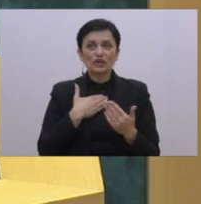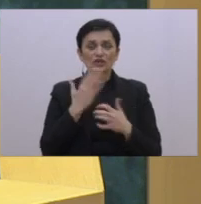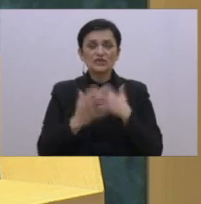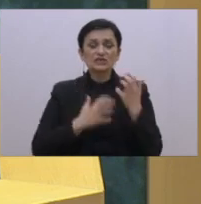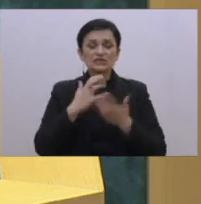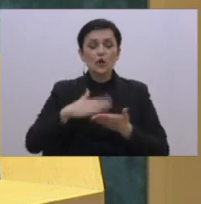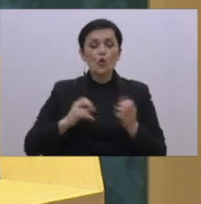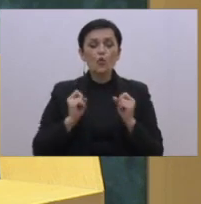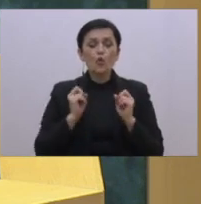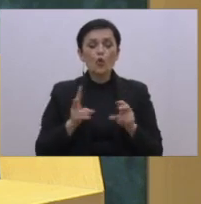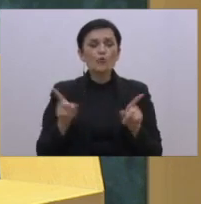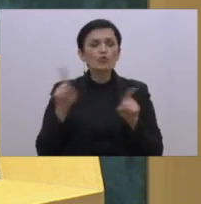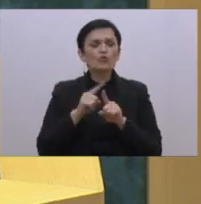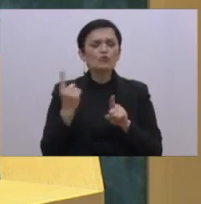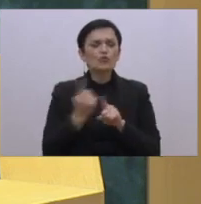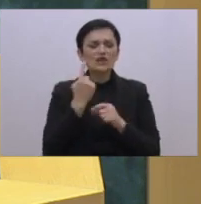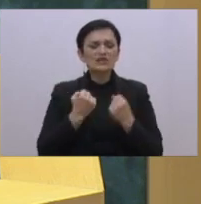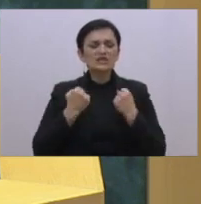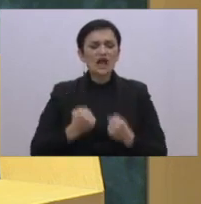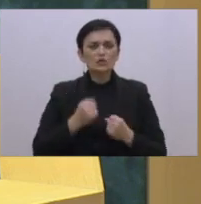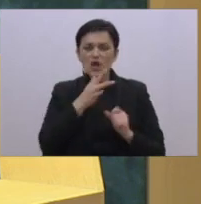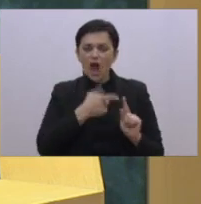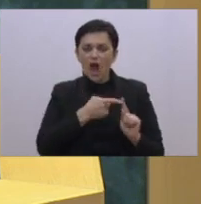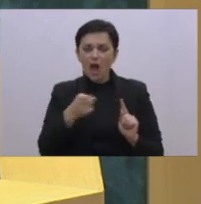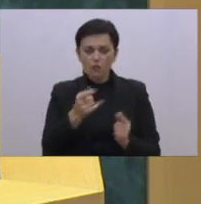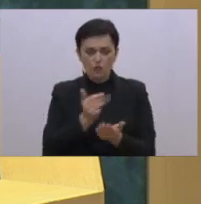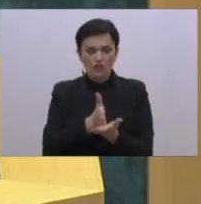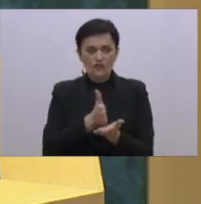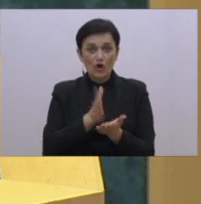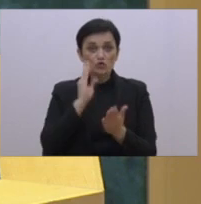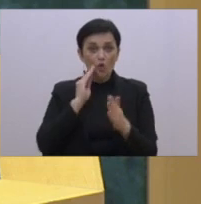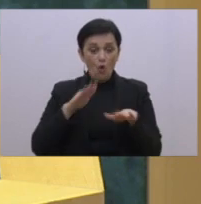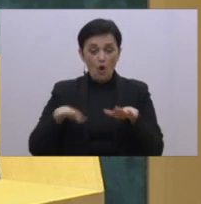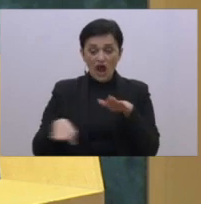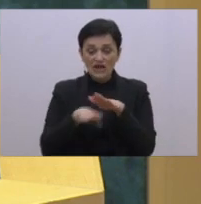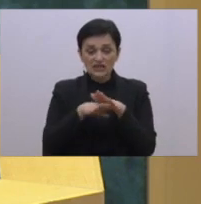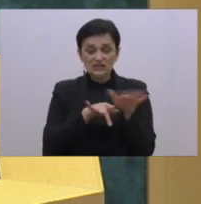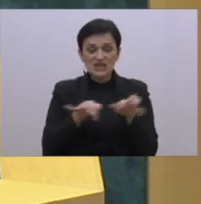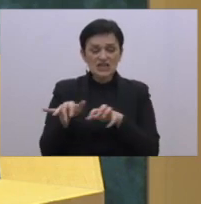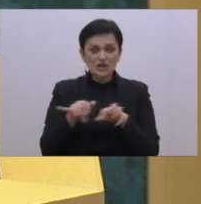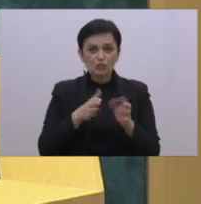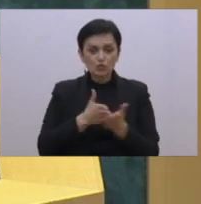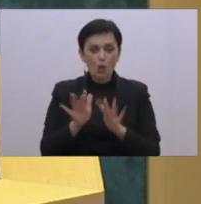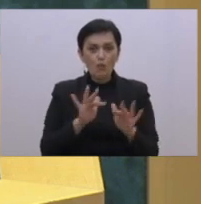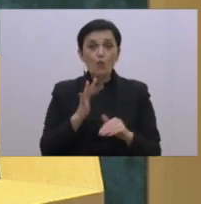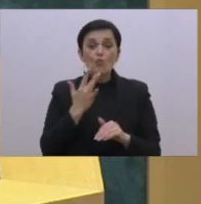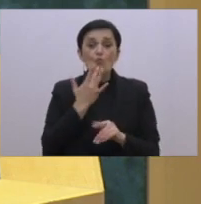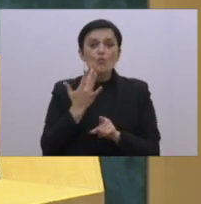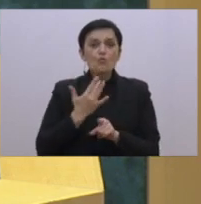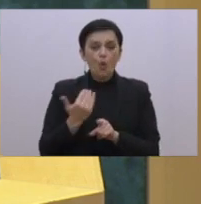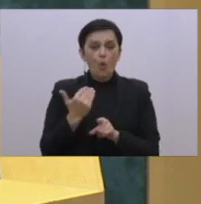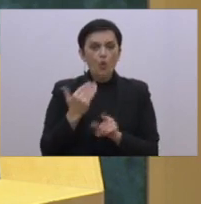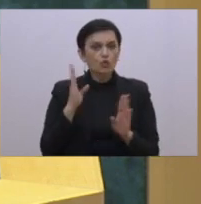საერთაშორისო უსაფრთხოების უპრეცედენტო დაძაბულობის ეპოქაში, როდესაც იატაქვეშა ჰიბრიდული ოპერაციები პოლიტიკის ლამის